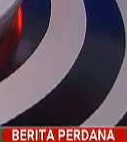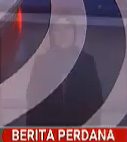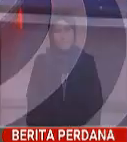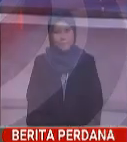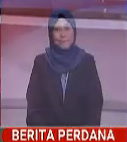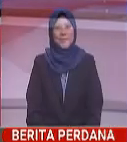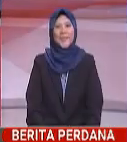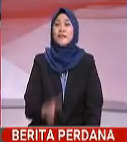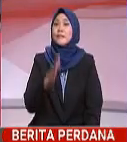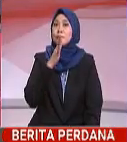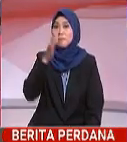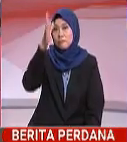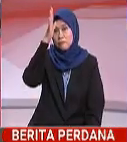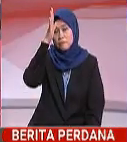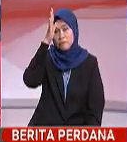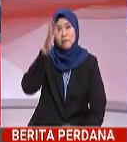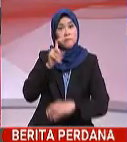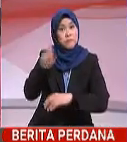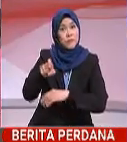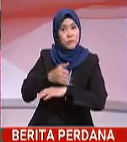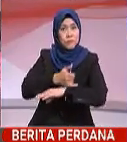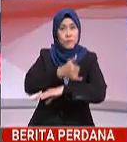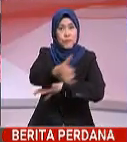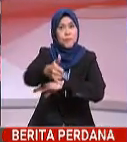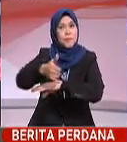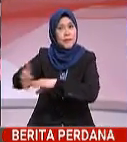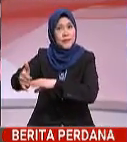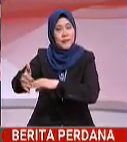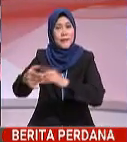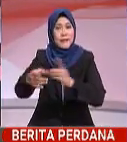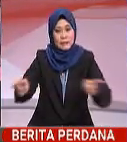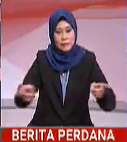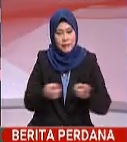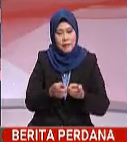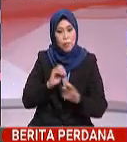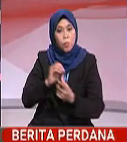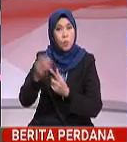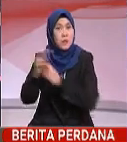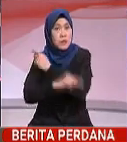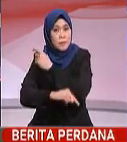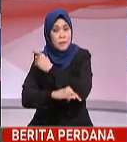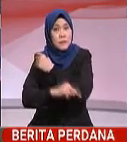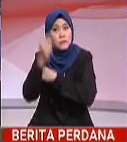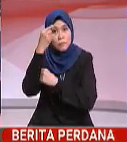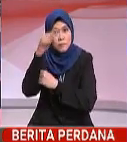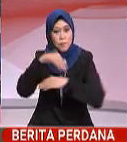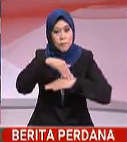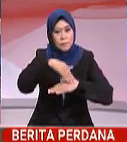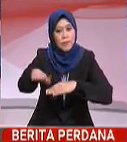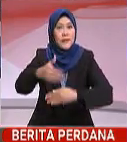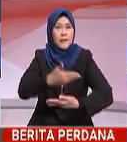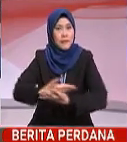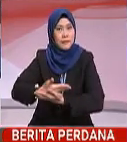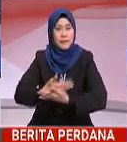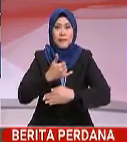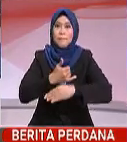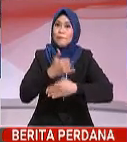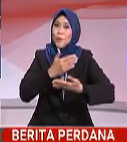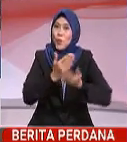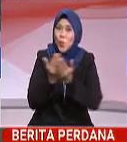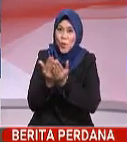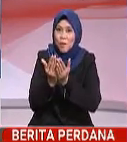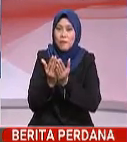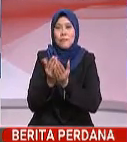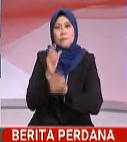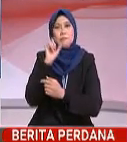Ibu bapa yang perlu merentas daerah atau negeri untuk menghantar anak-anak ke sekolah tidak perlu mendapatkan surat